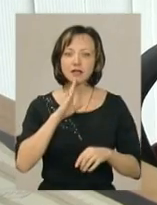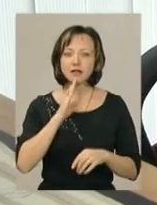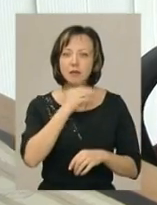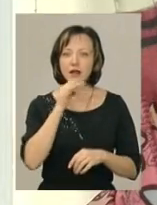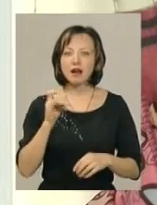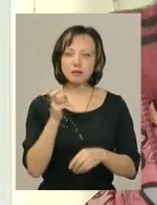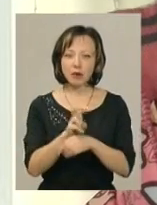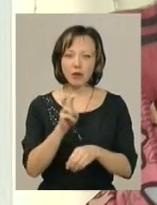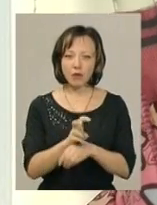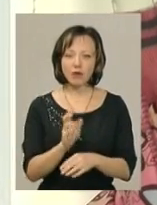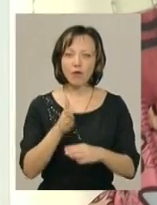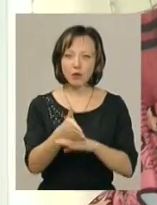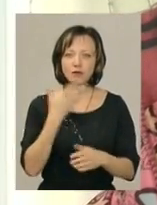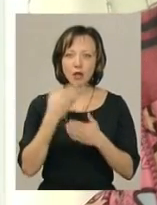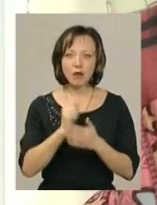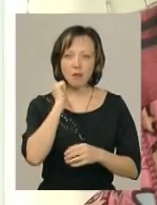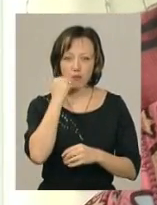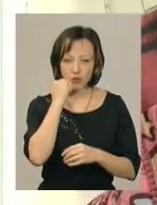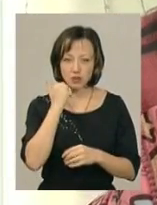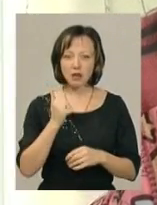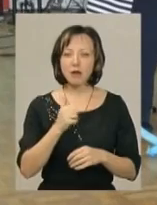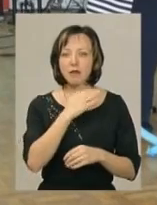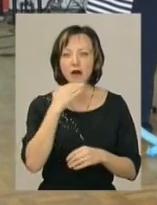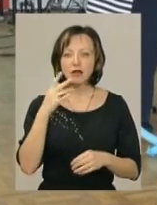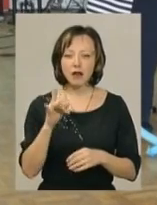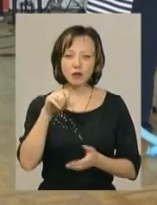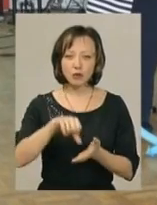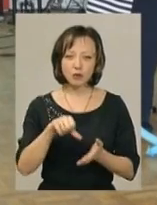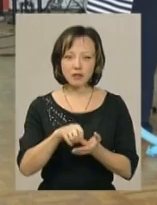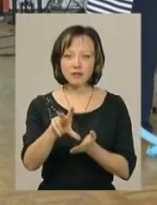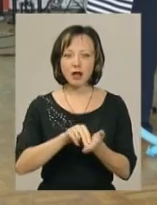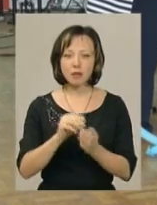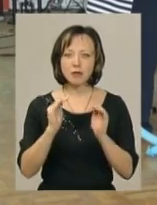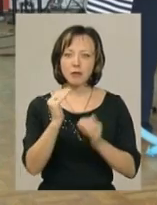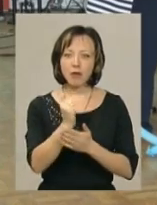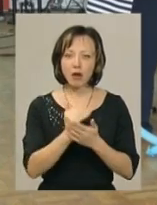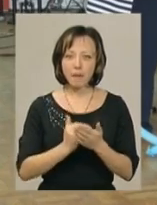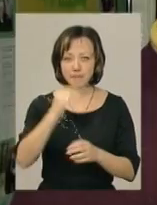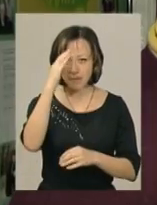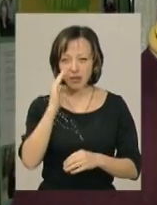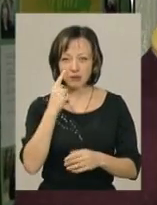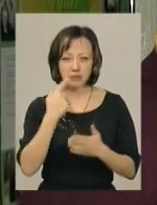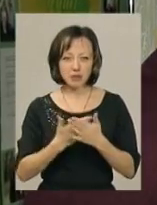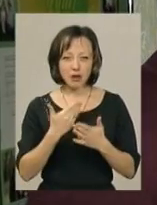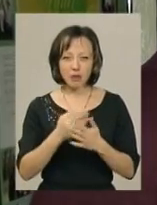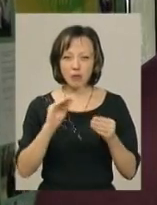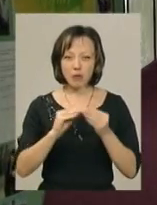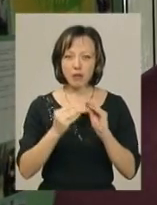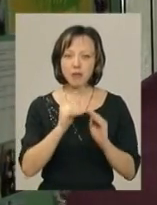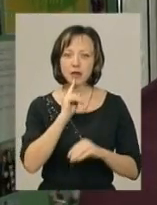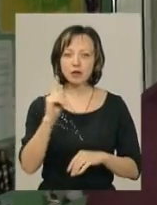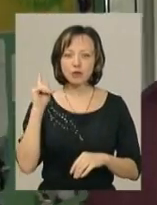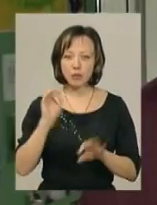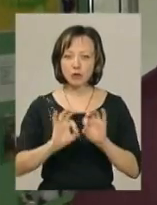неодноразово приходила сюди в гості до своєї бабусі. Не раз брала участь у записі передач. Неладне батьки запідозрювали рік тому, розповідає тато